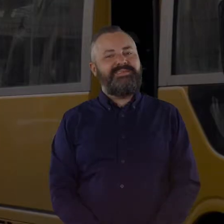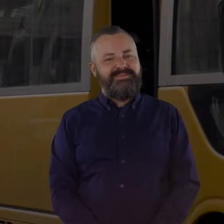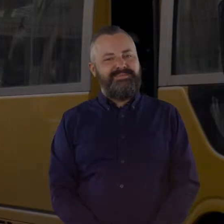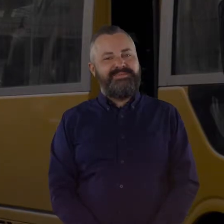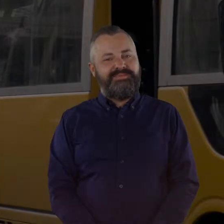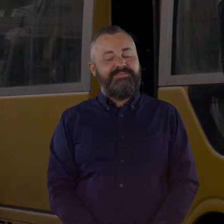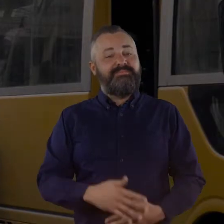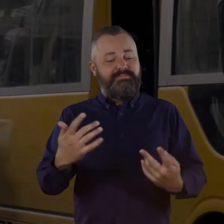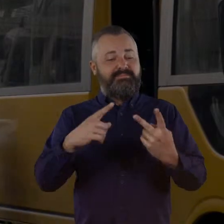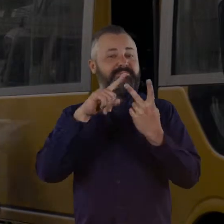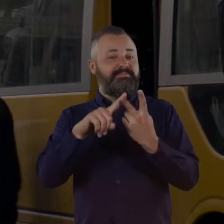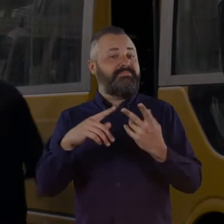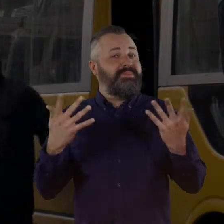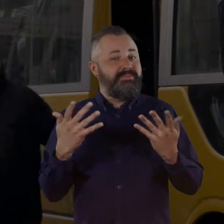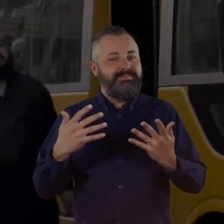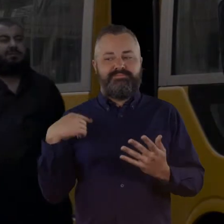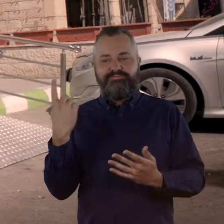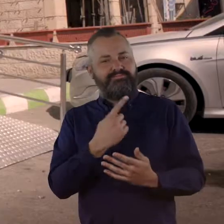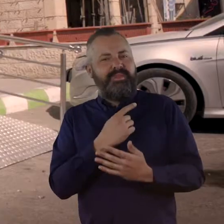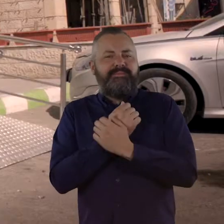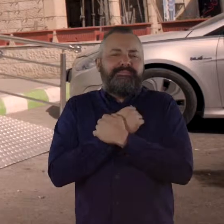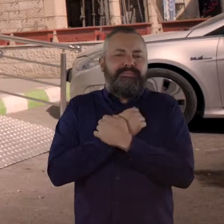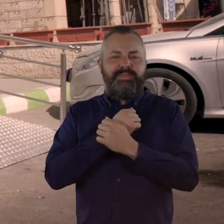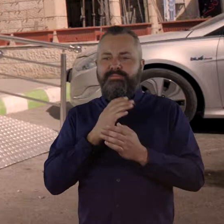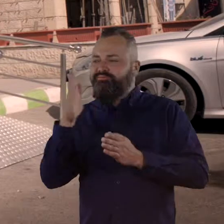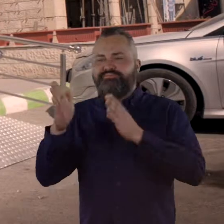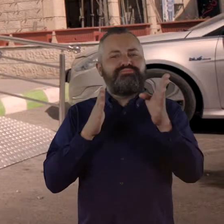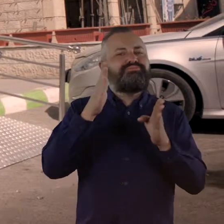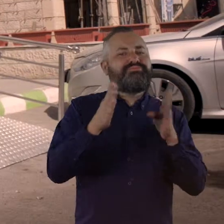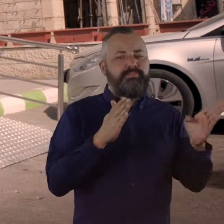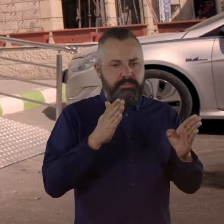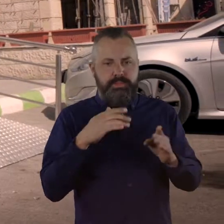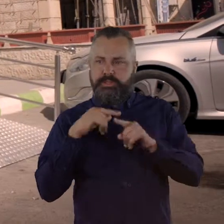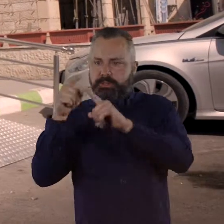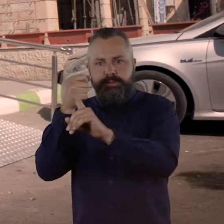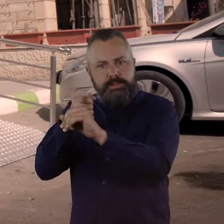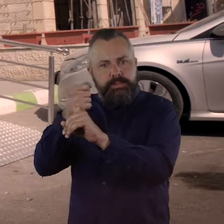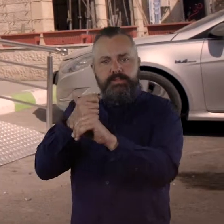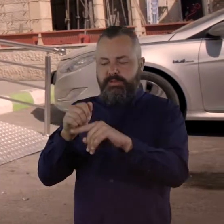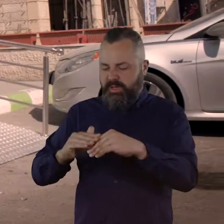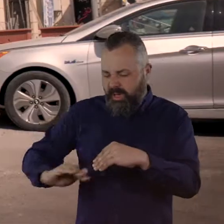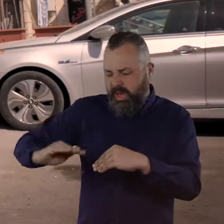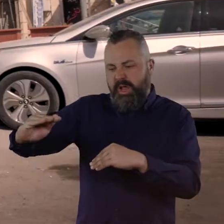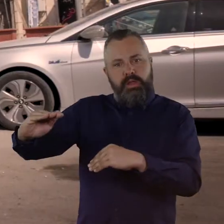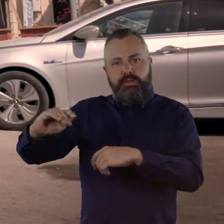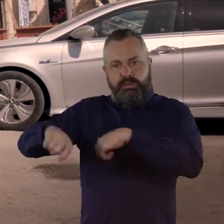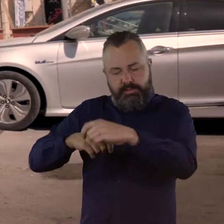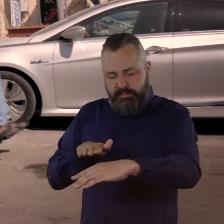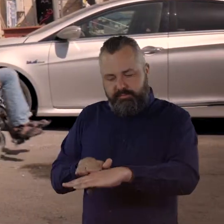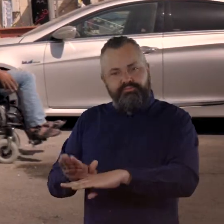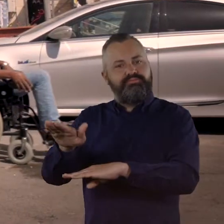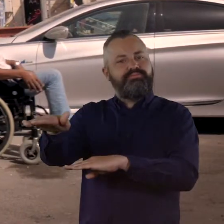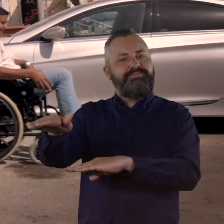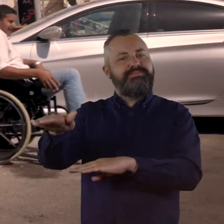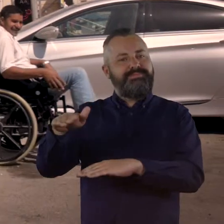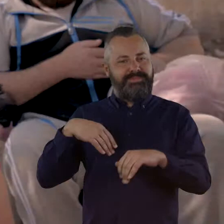Une des autres activités que nous avons menées, c'est l'amélioration de l'accessibilité dans notre communauté, par exemple en construisant des rampes.